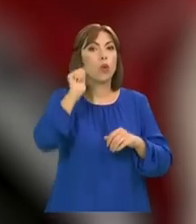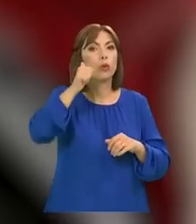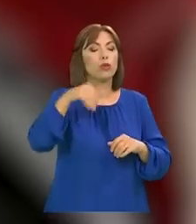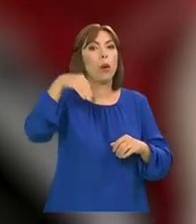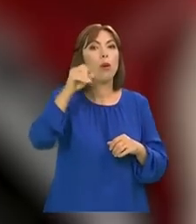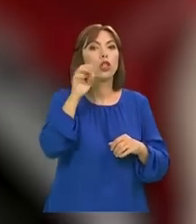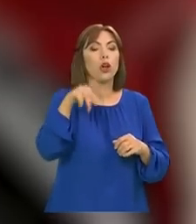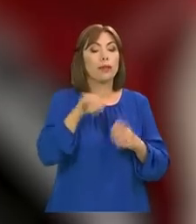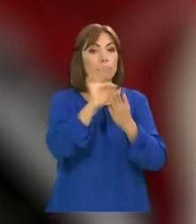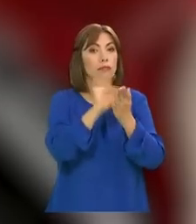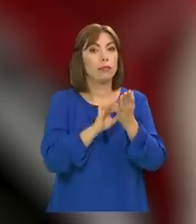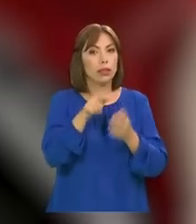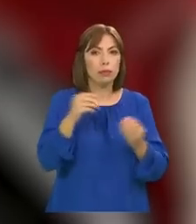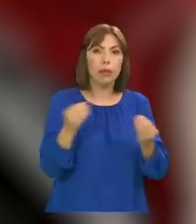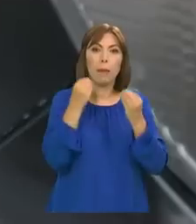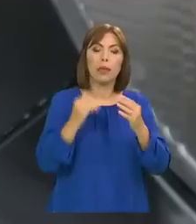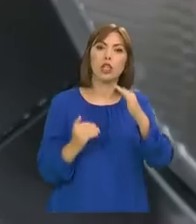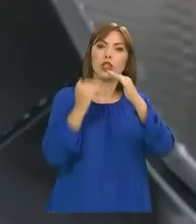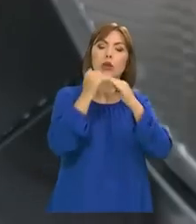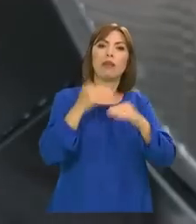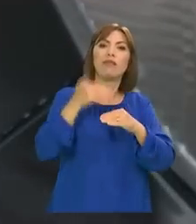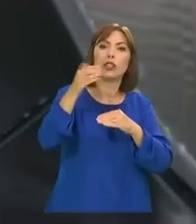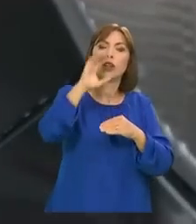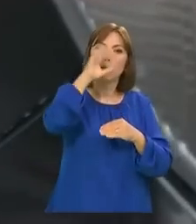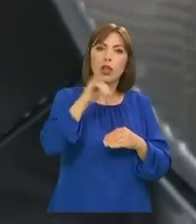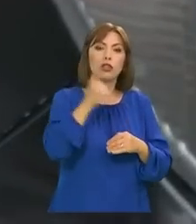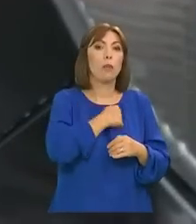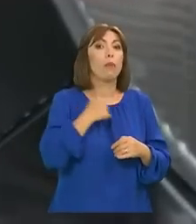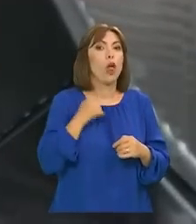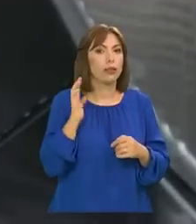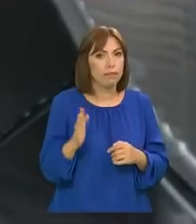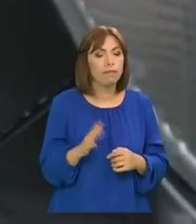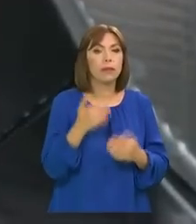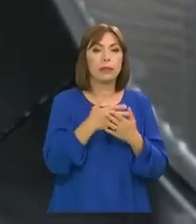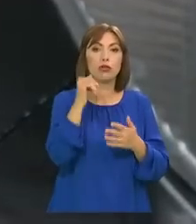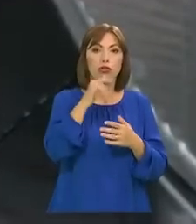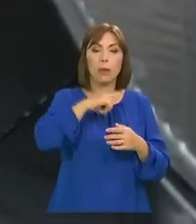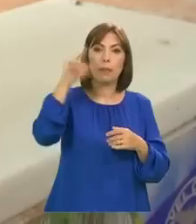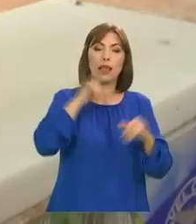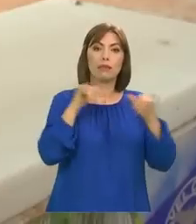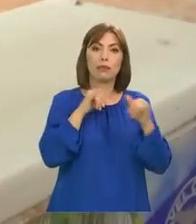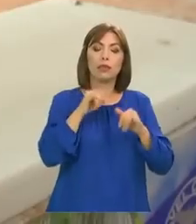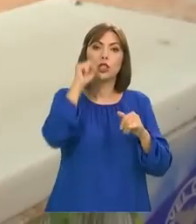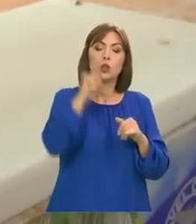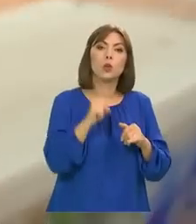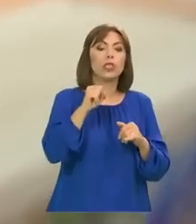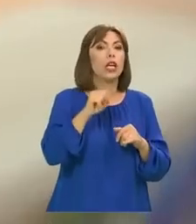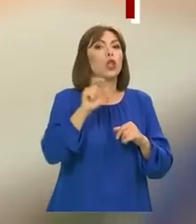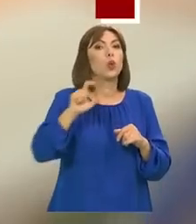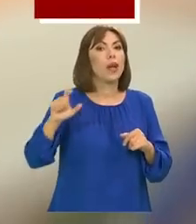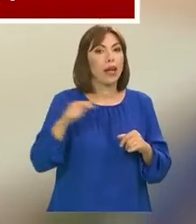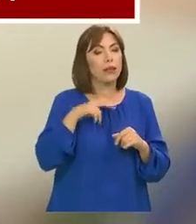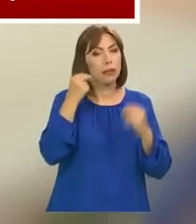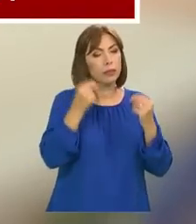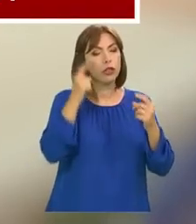acest clasament. Mai bine, în top stau vecinii bulgari și polonezii. De altfel, pentru cei care pleacă în concediu la sud de Dunăre, e bine de